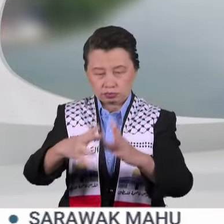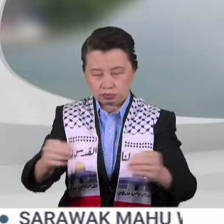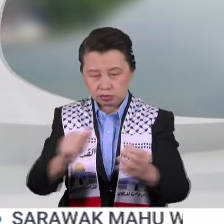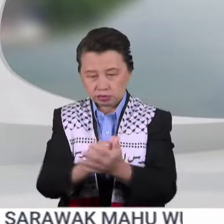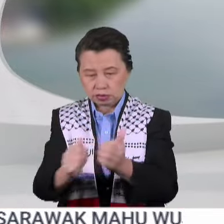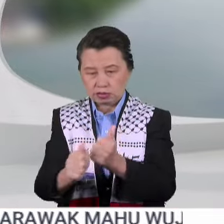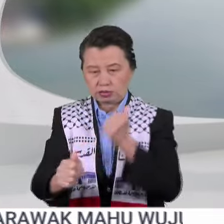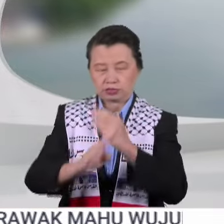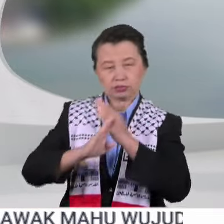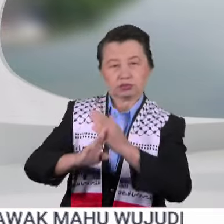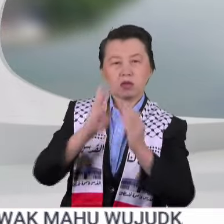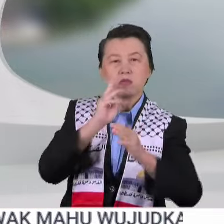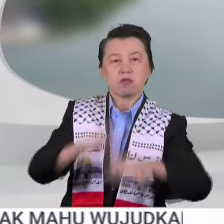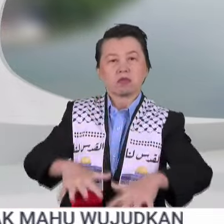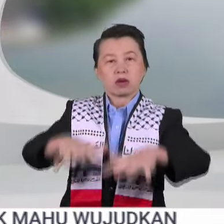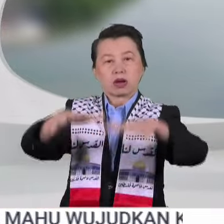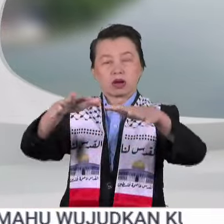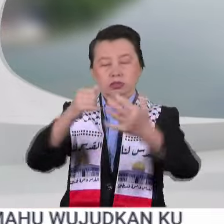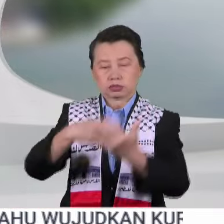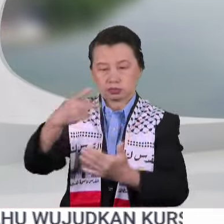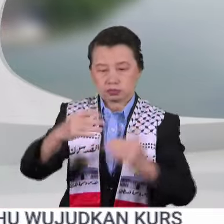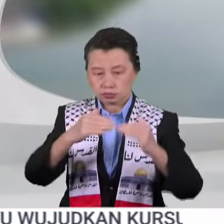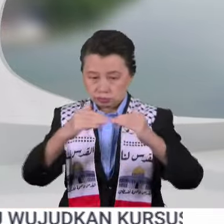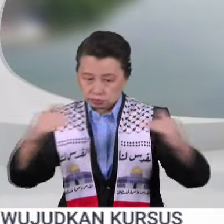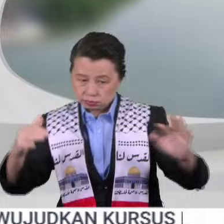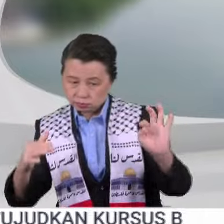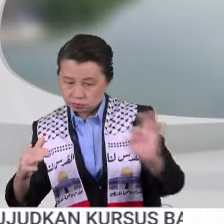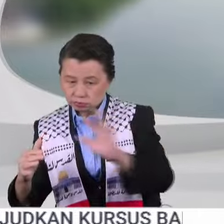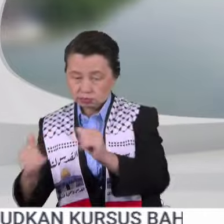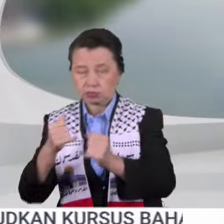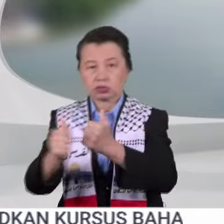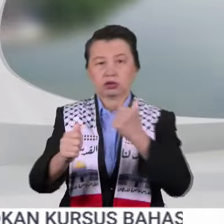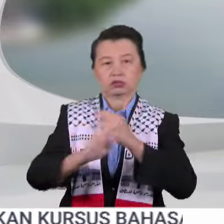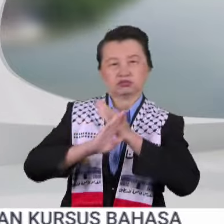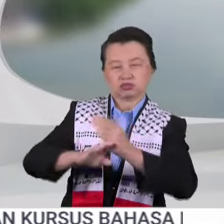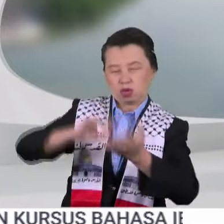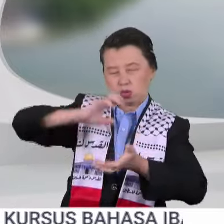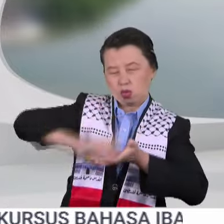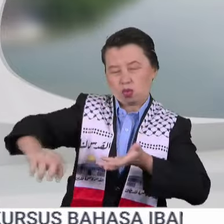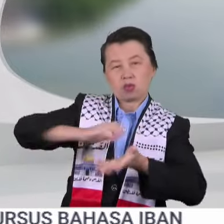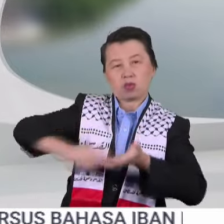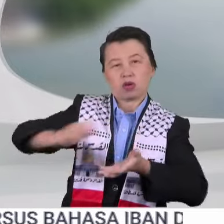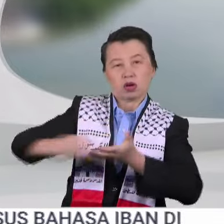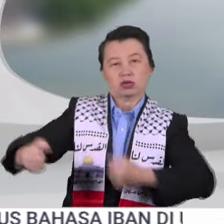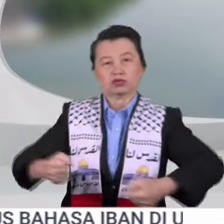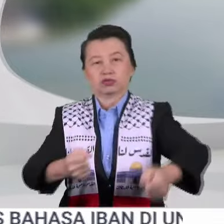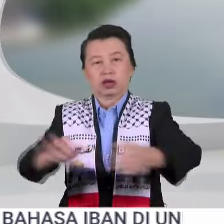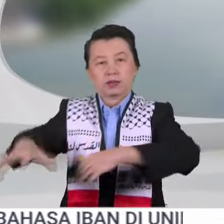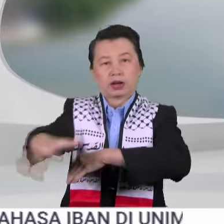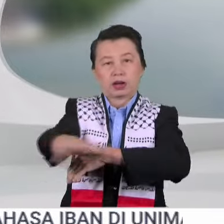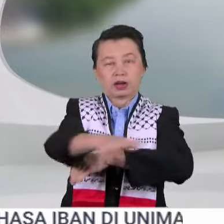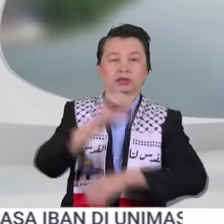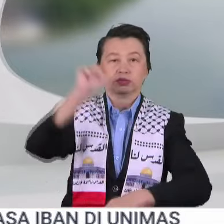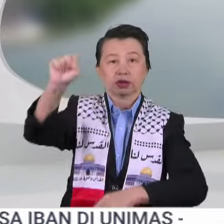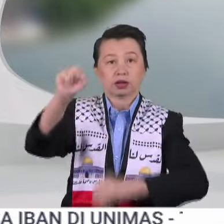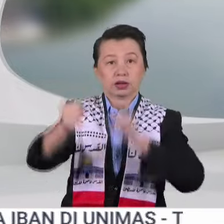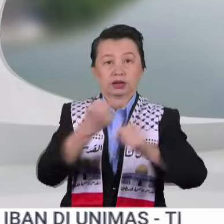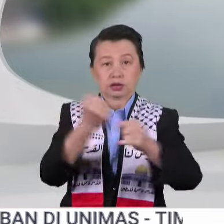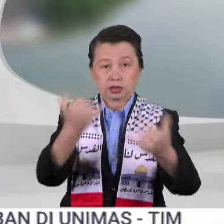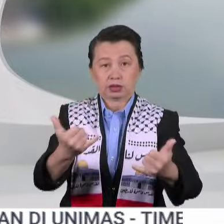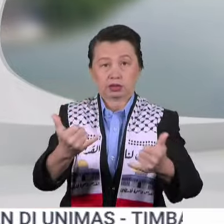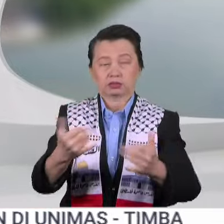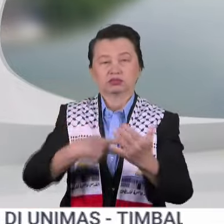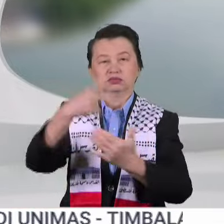dan mencegah banjir serta program penstabilan dan pencegahan hakisan tebing sungai dan pantai di Sabah tahun ini.